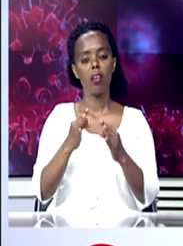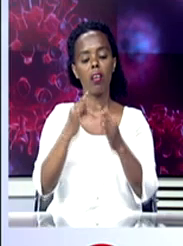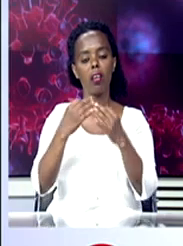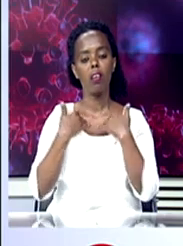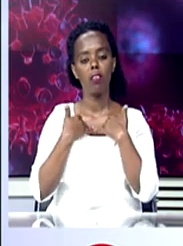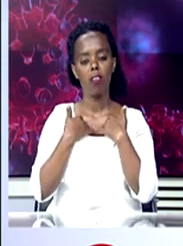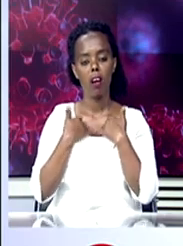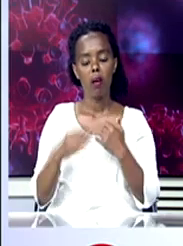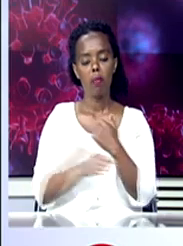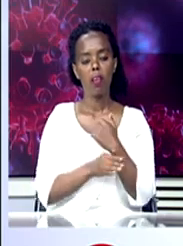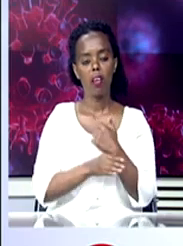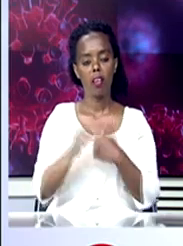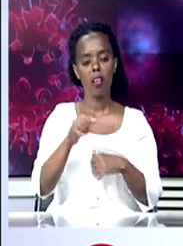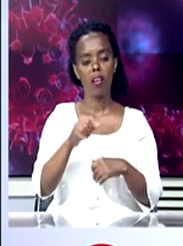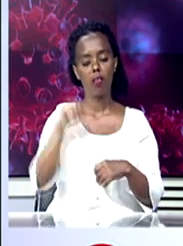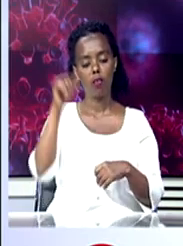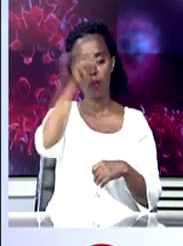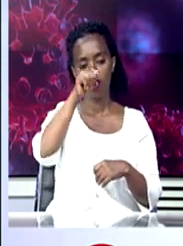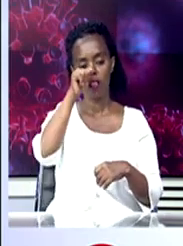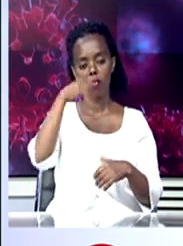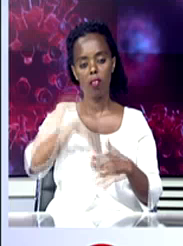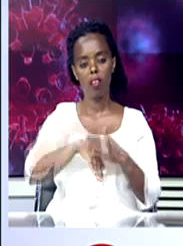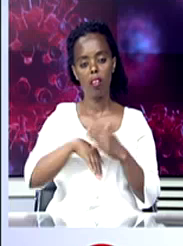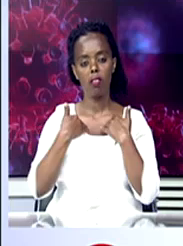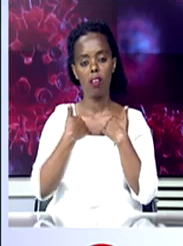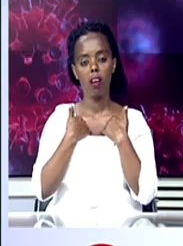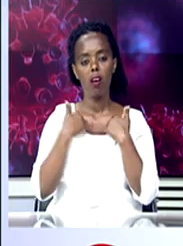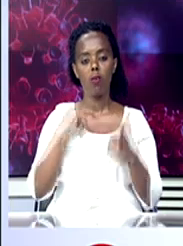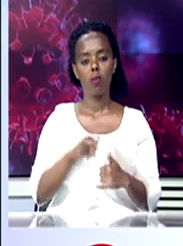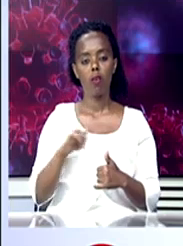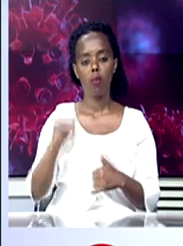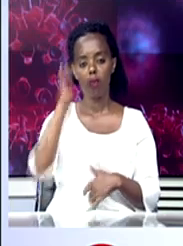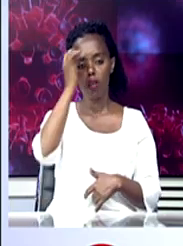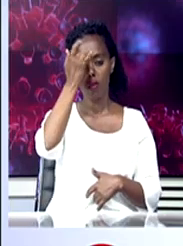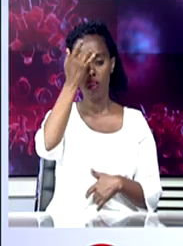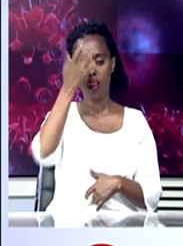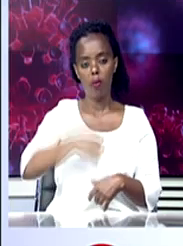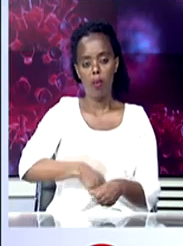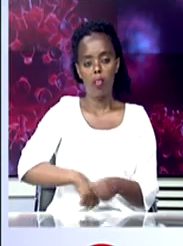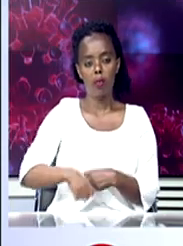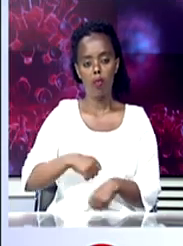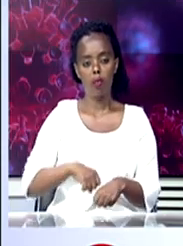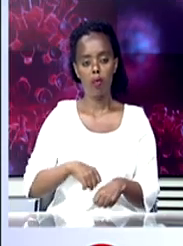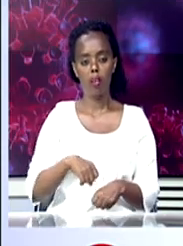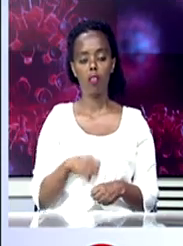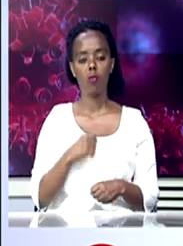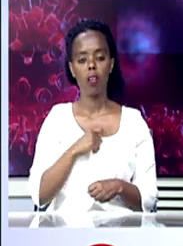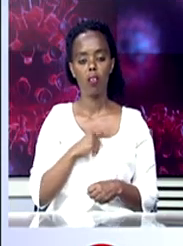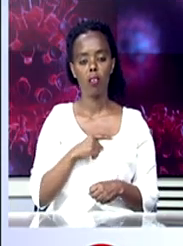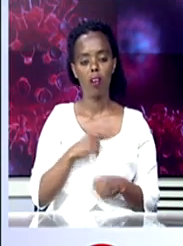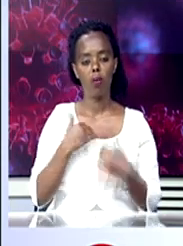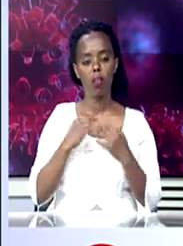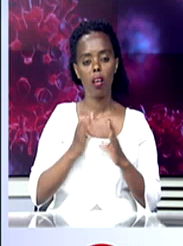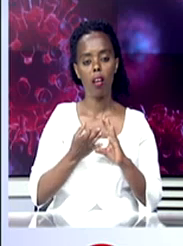irra darbee biyya keenya Itoophiyaatti seenee jira. Kun immoo dhibee baay'ee yaaddessaa fi baay'ee suukkaneessaa ta'edha.